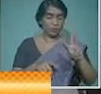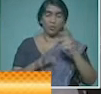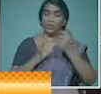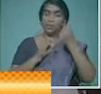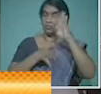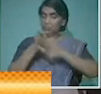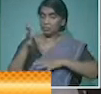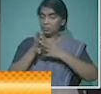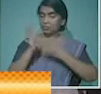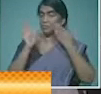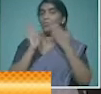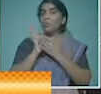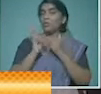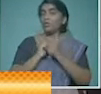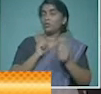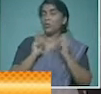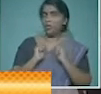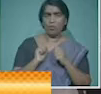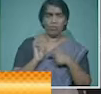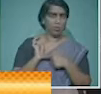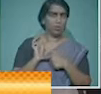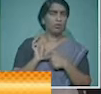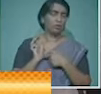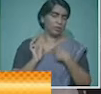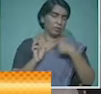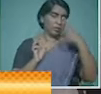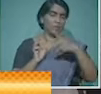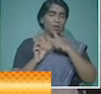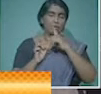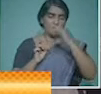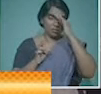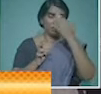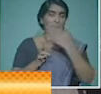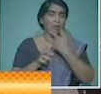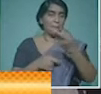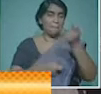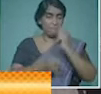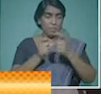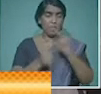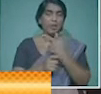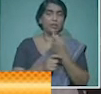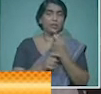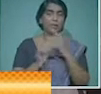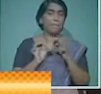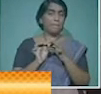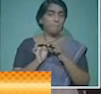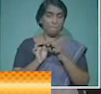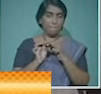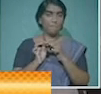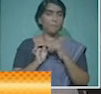முதல் 2014 ஆண்டு வரையிலான காலப்பகுதியில் அரச சேவையாளர்களின் எண்ணிக்கை